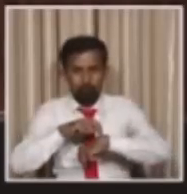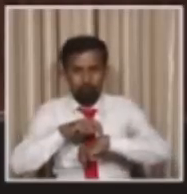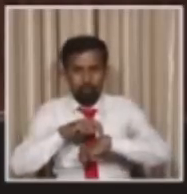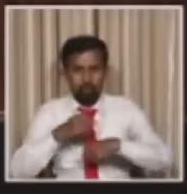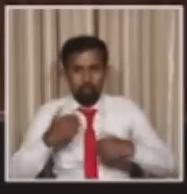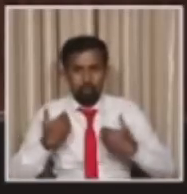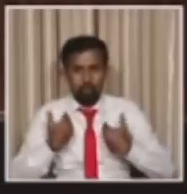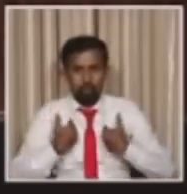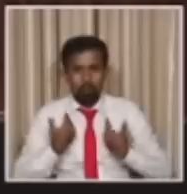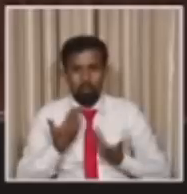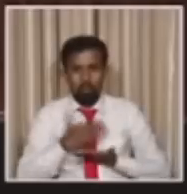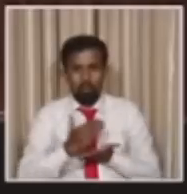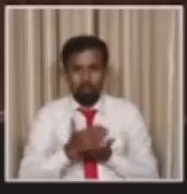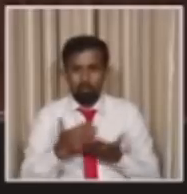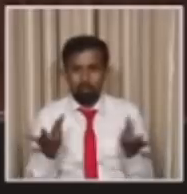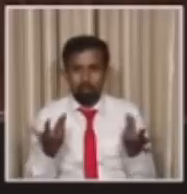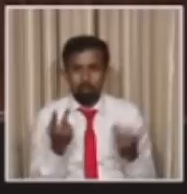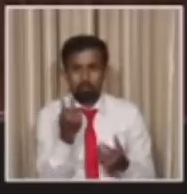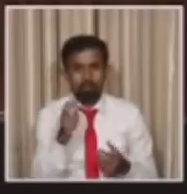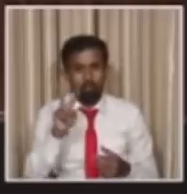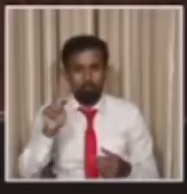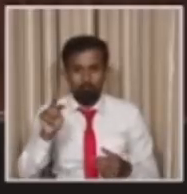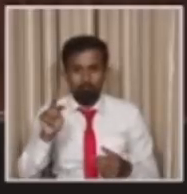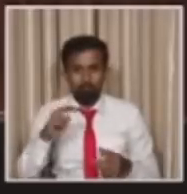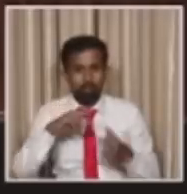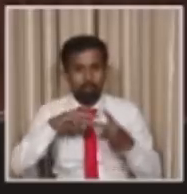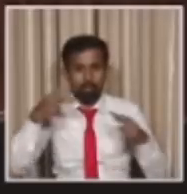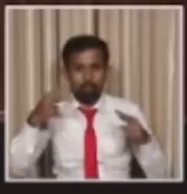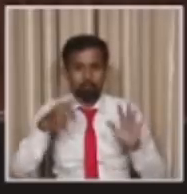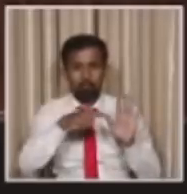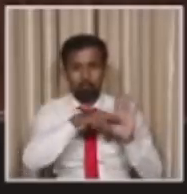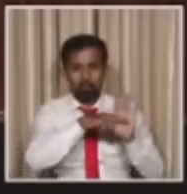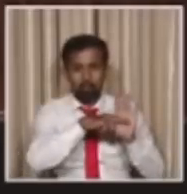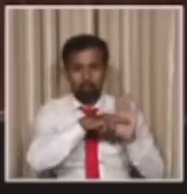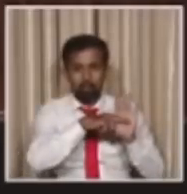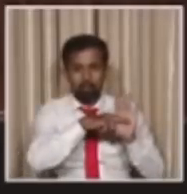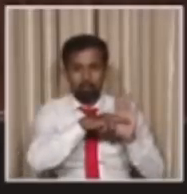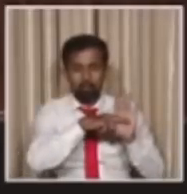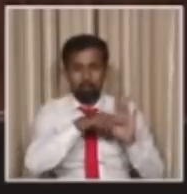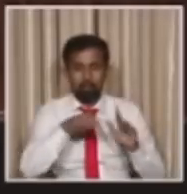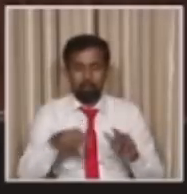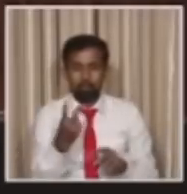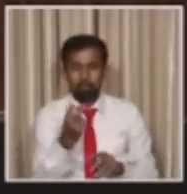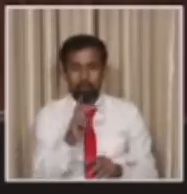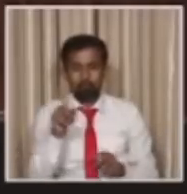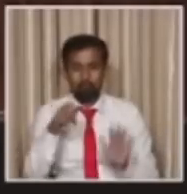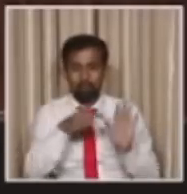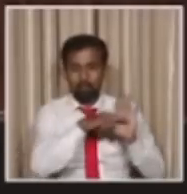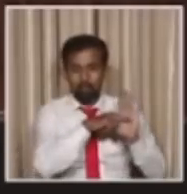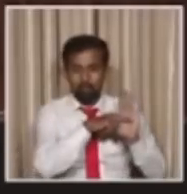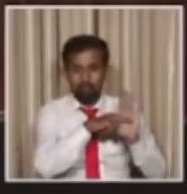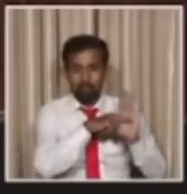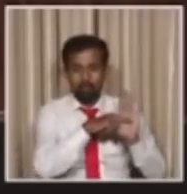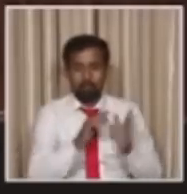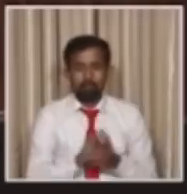බොඩි තිබ්බ නැහැ. 2020 කරනකොට DNA නෙගටිව්. 2021 නෙගටිව්.